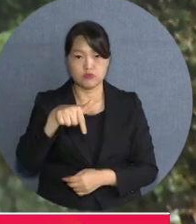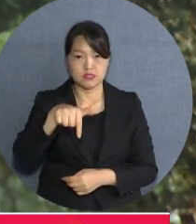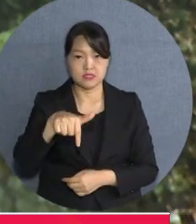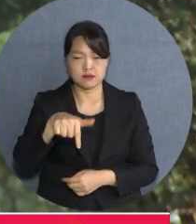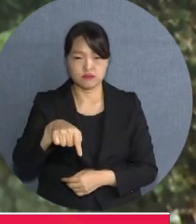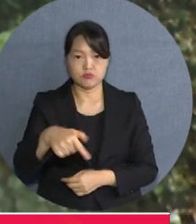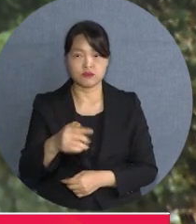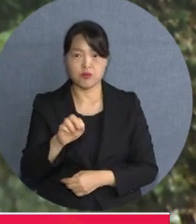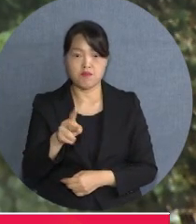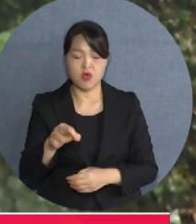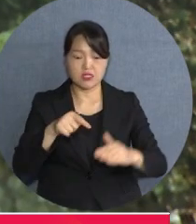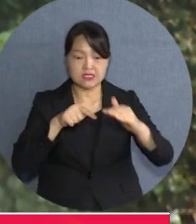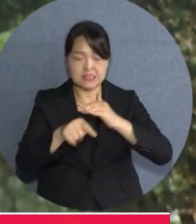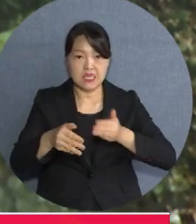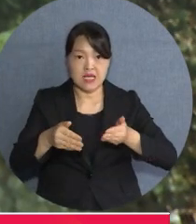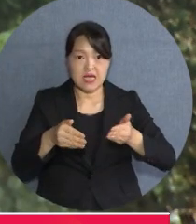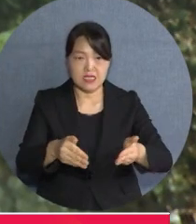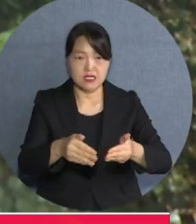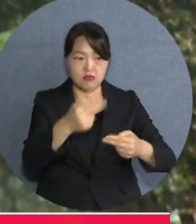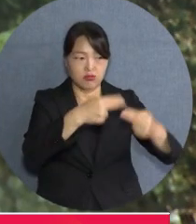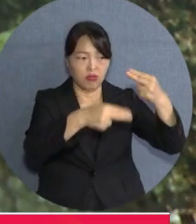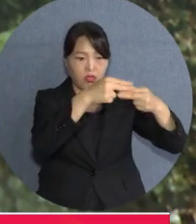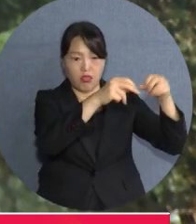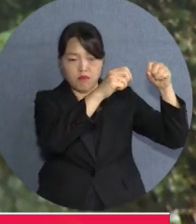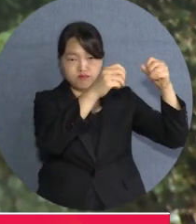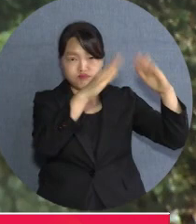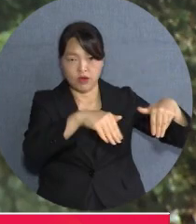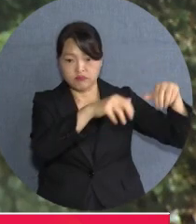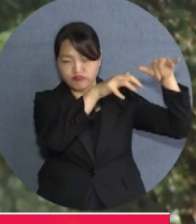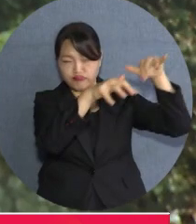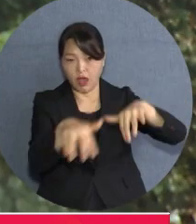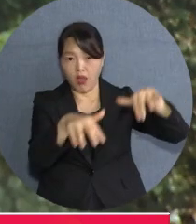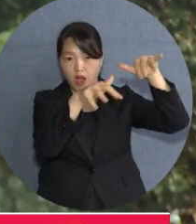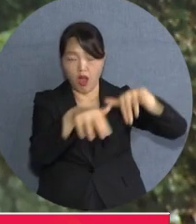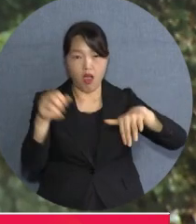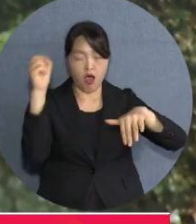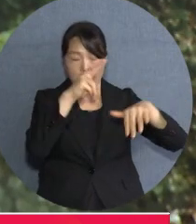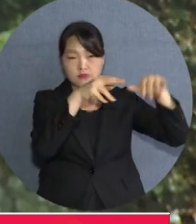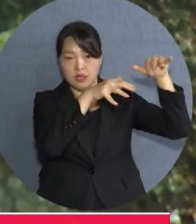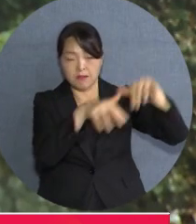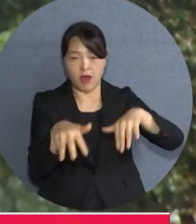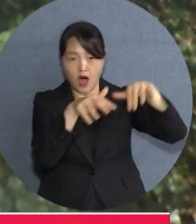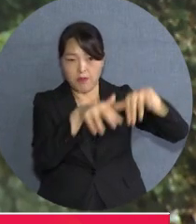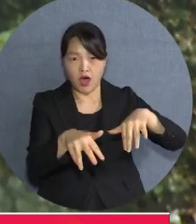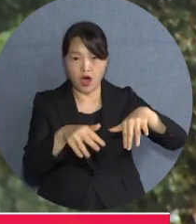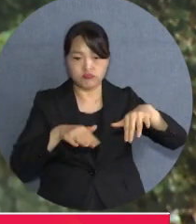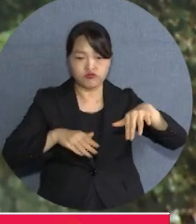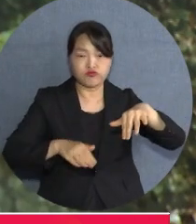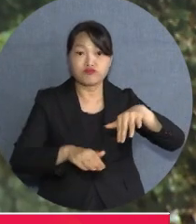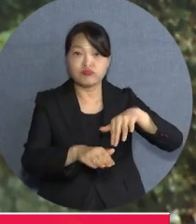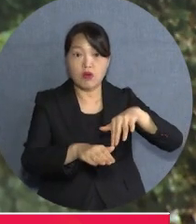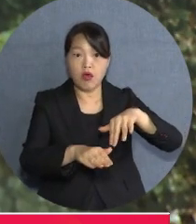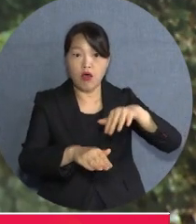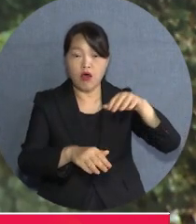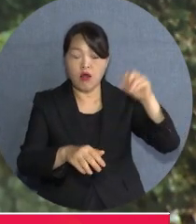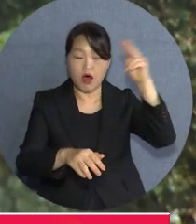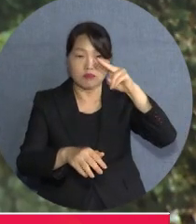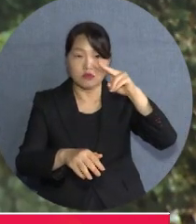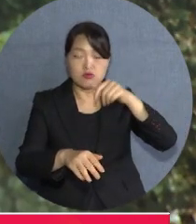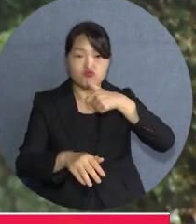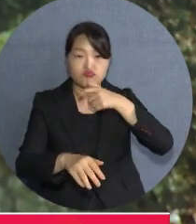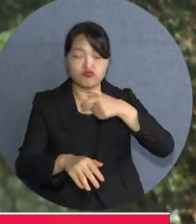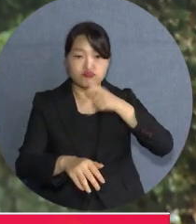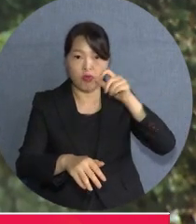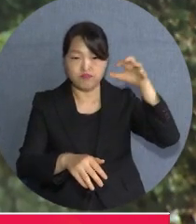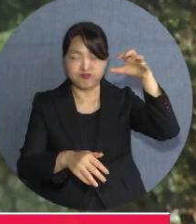어제 인근 강의 제방이 붕괴되면서 하천의 물이 지하차도로 급격히 유입됐고 차량 15대가 고립이